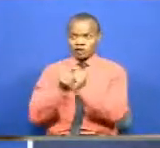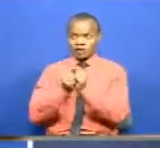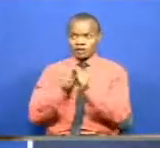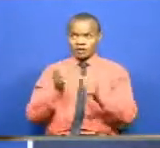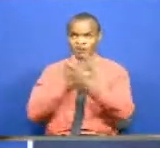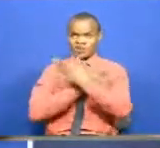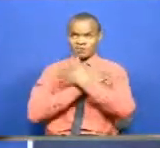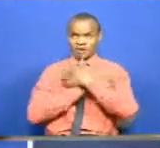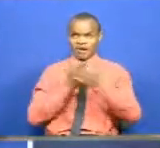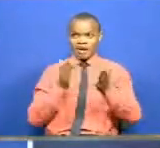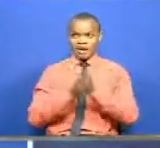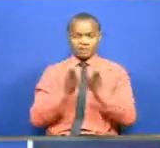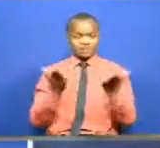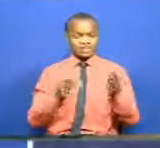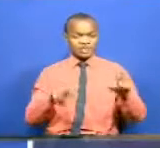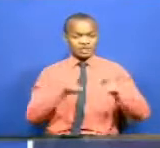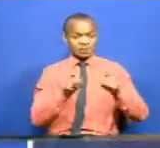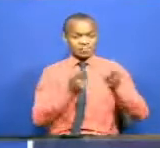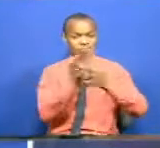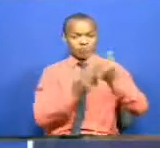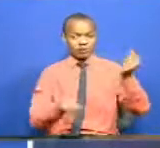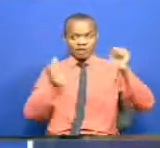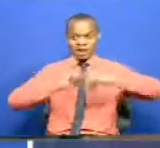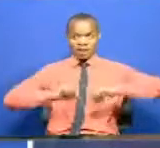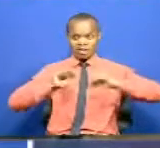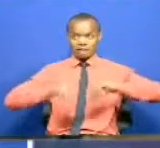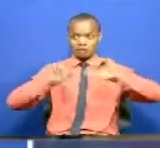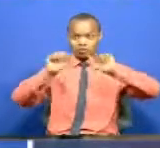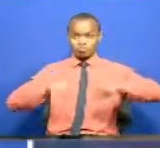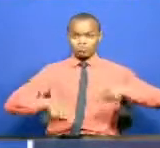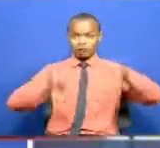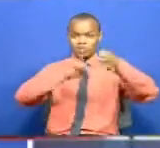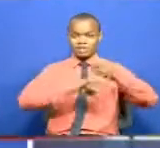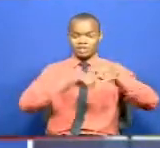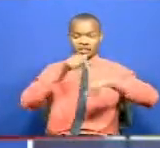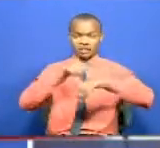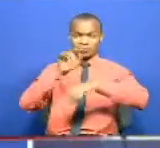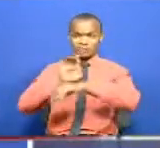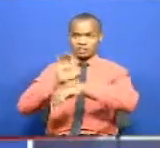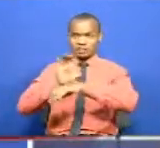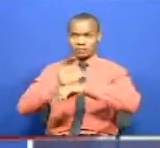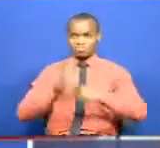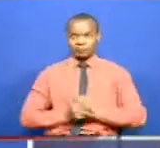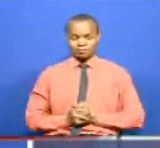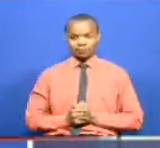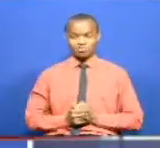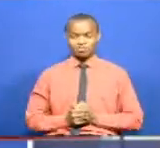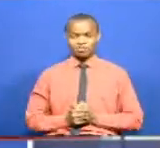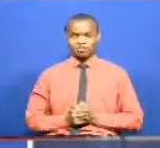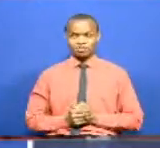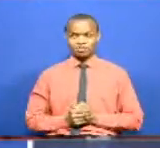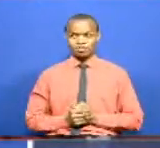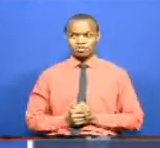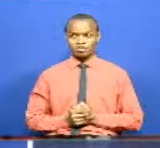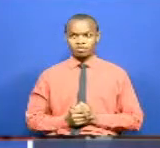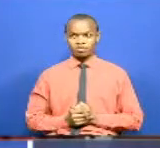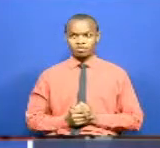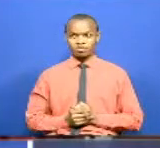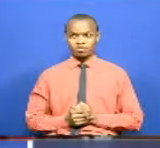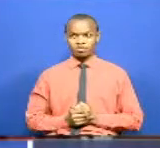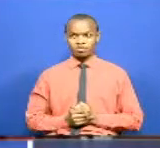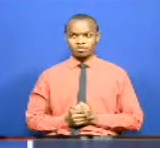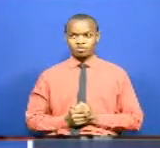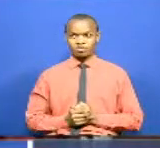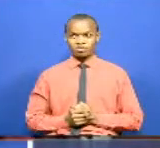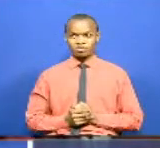zao, wawili hao walikubali kufunga ndoa takatifu kanisani. All the days of my life. In the name of the